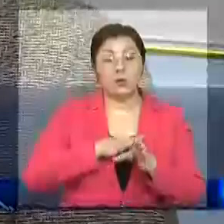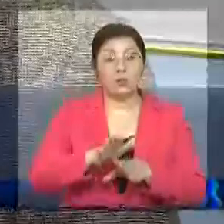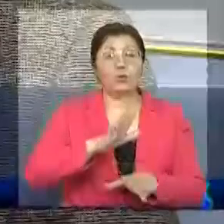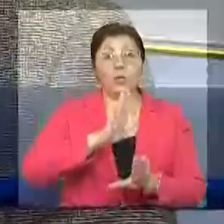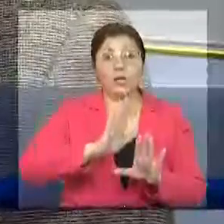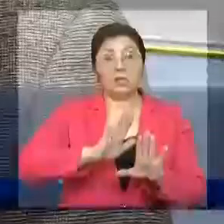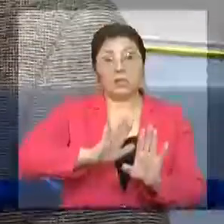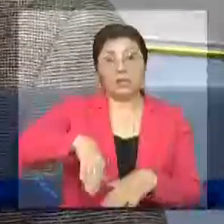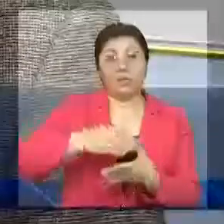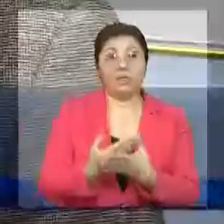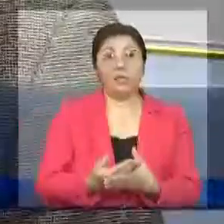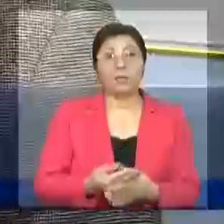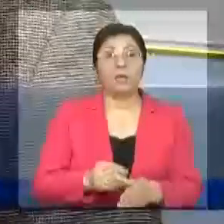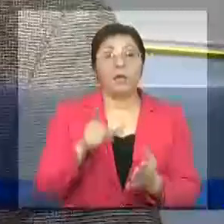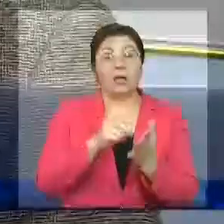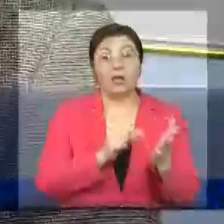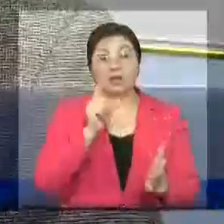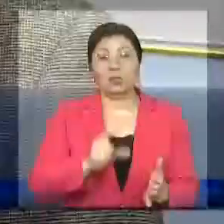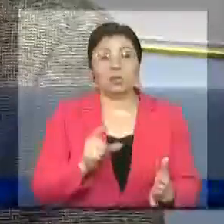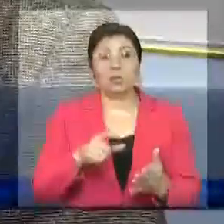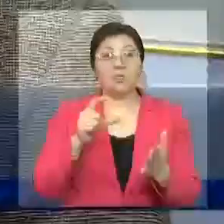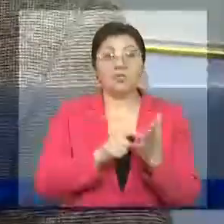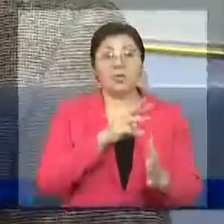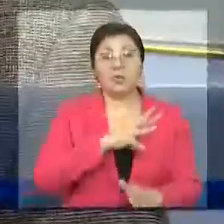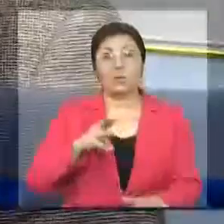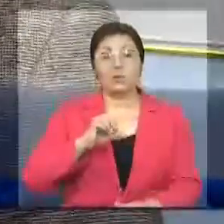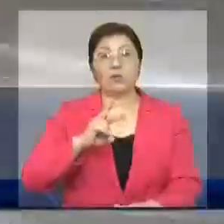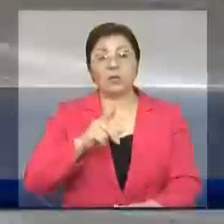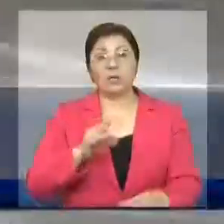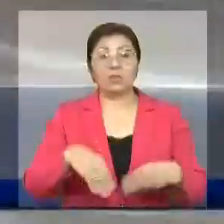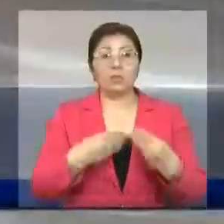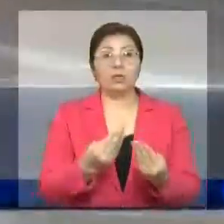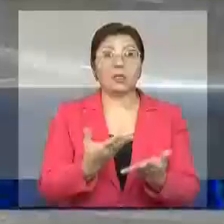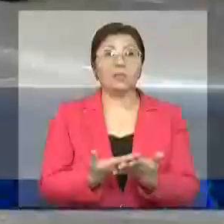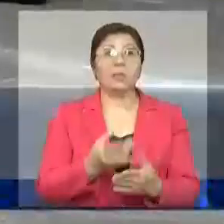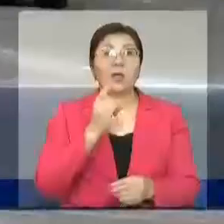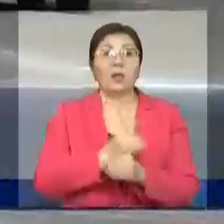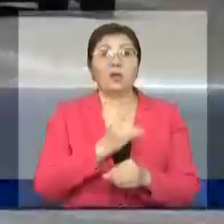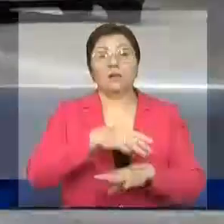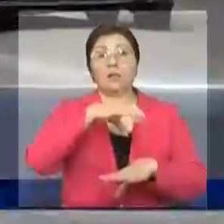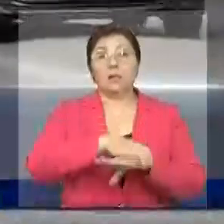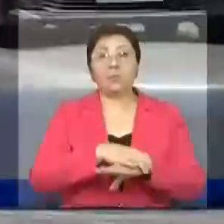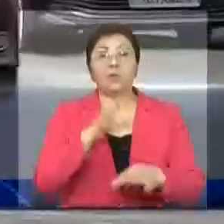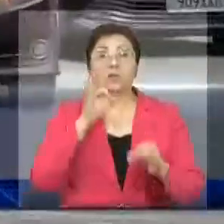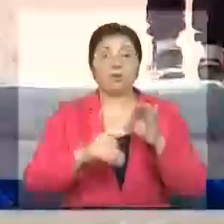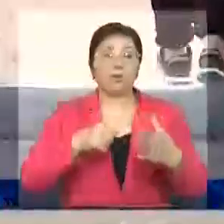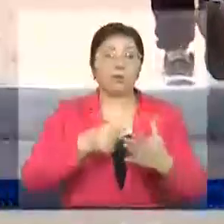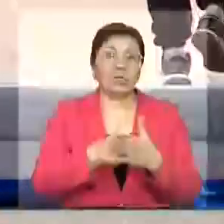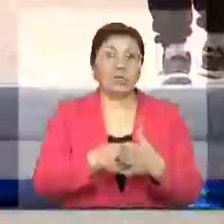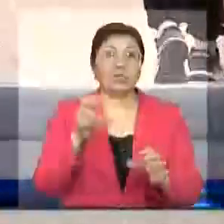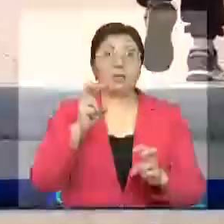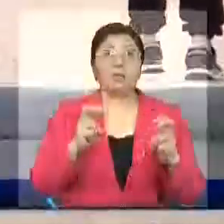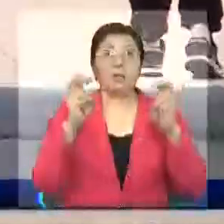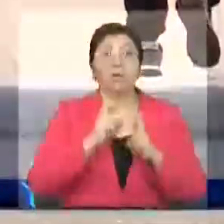жәбірленушінің берілген банктік шотына шамамен 7 миллион теңге аударған. Алаяқтық дерегі бойынша сотқа дейінгі тергеп тексеру